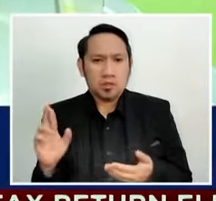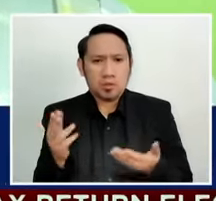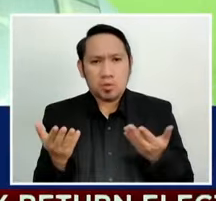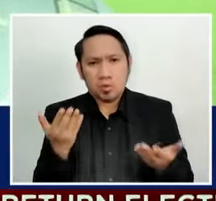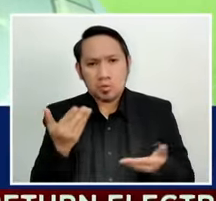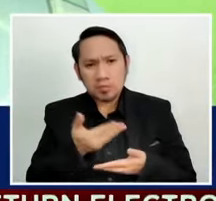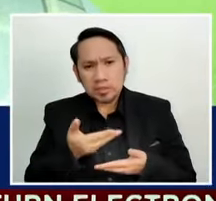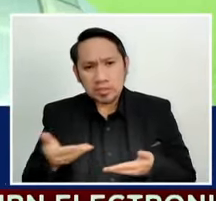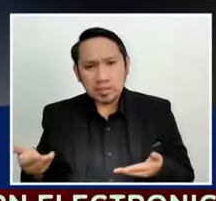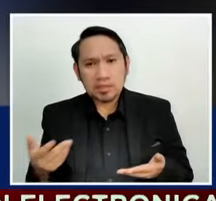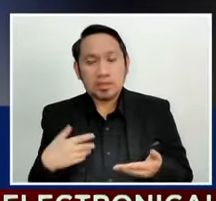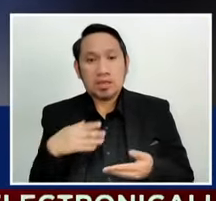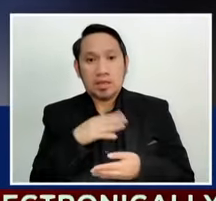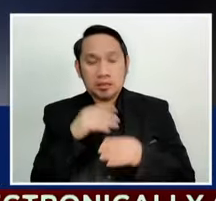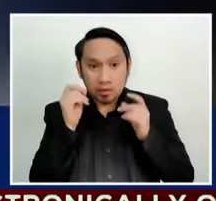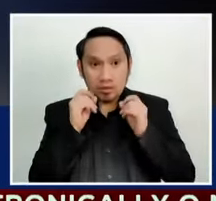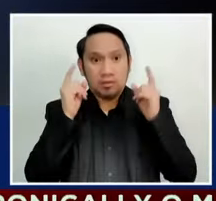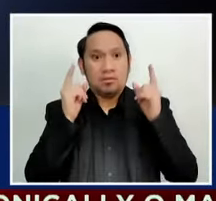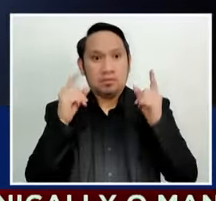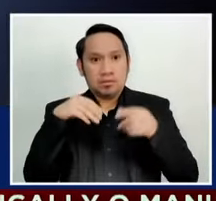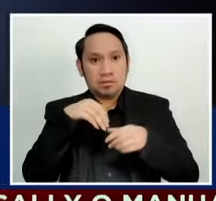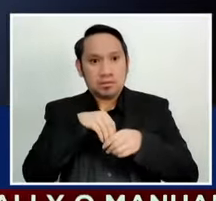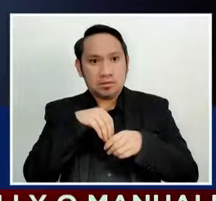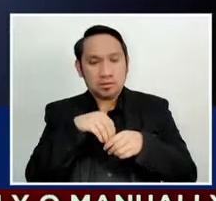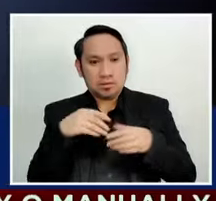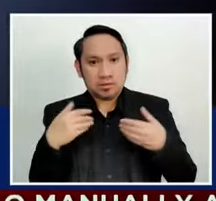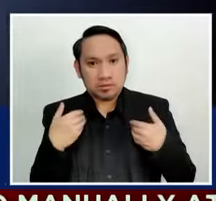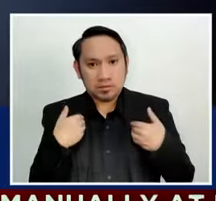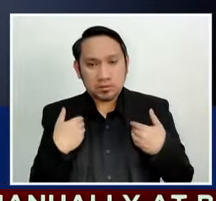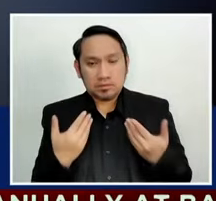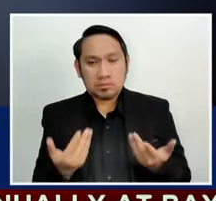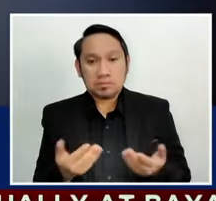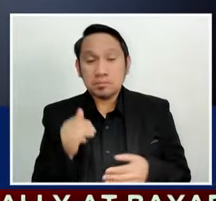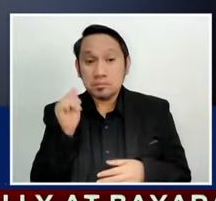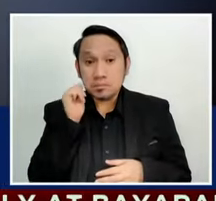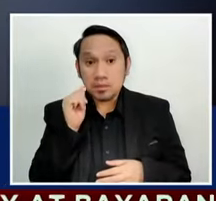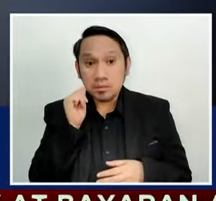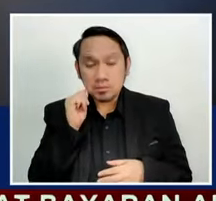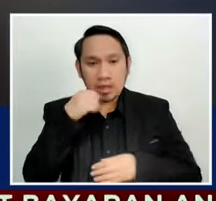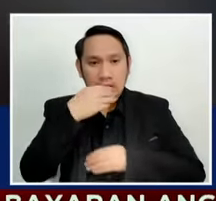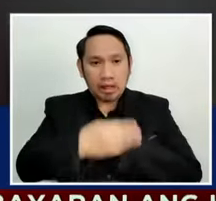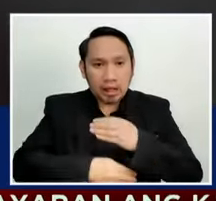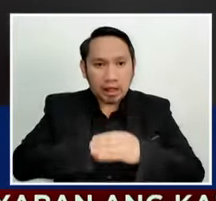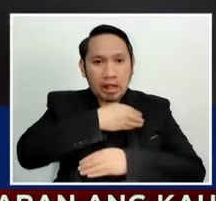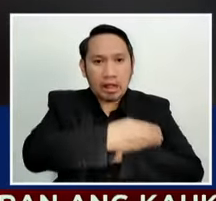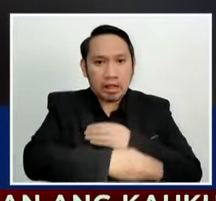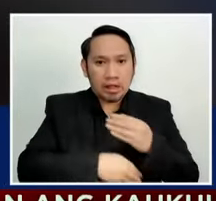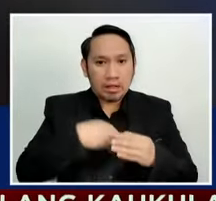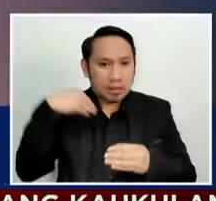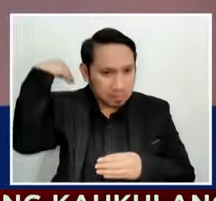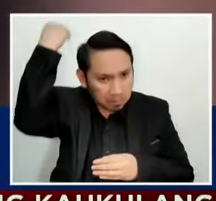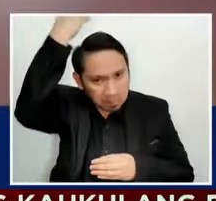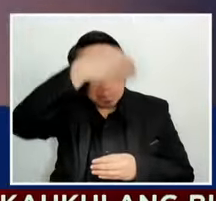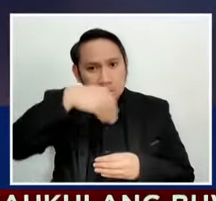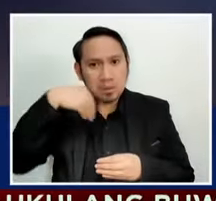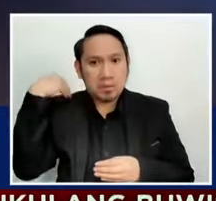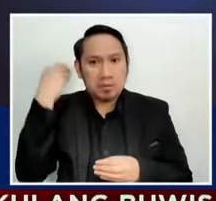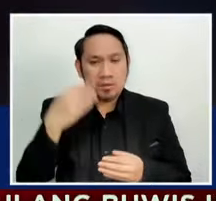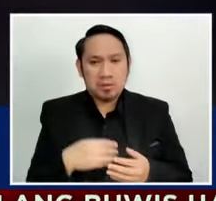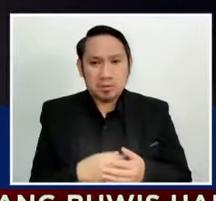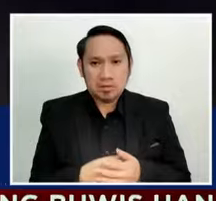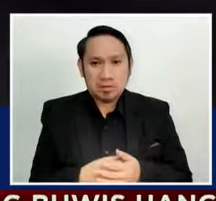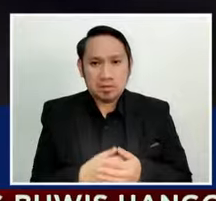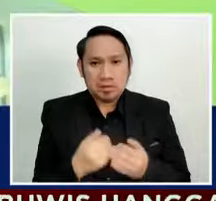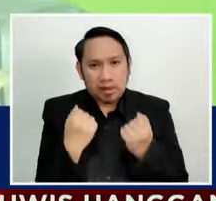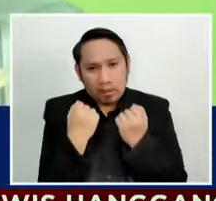Eh nagulat siya, yun ang laman. Babae na nakabalot ng tape ng packaging tape po. Nakakabalok